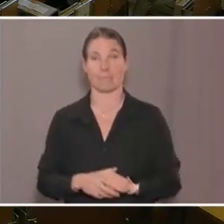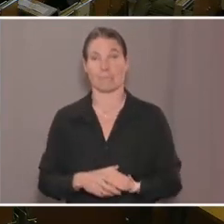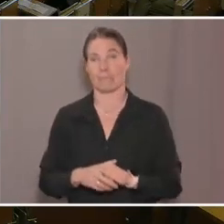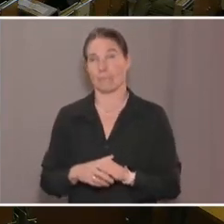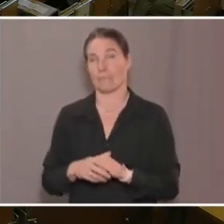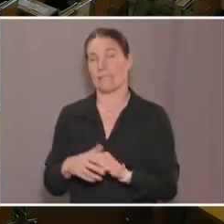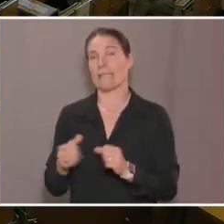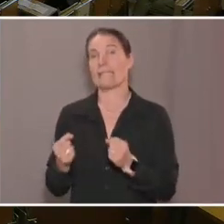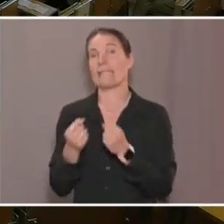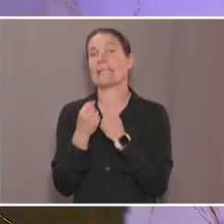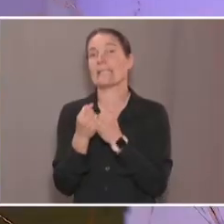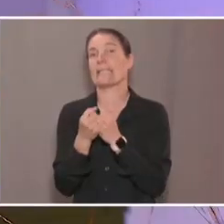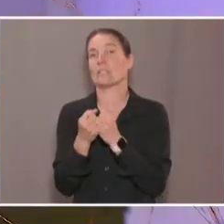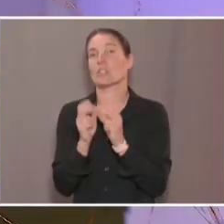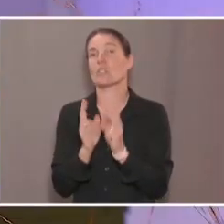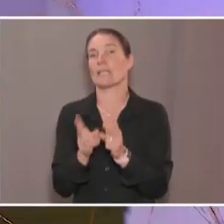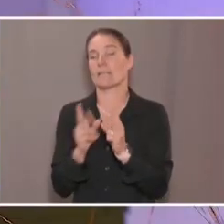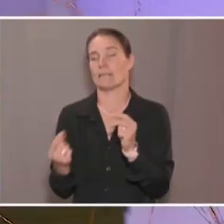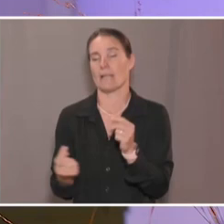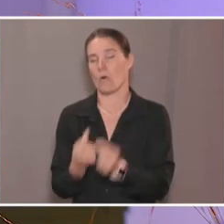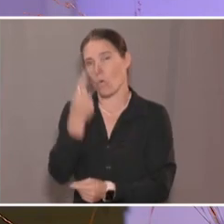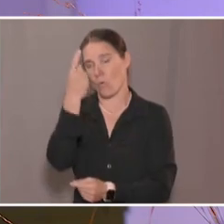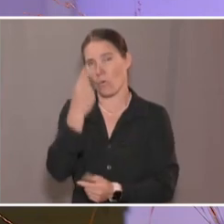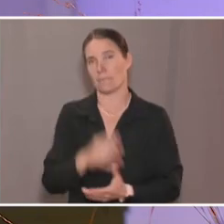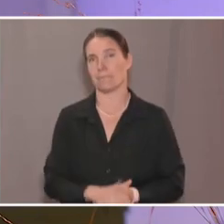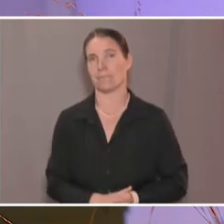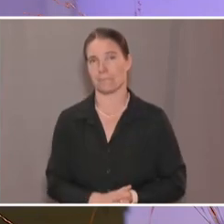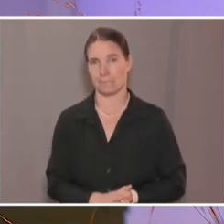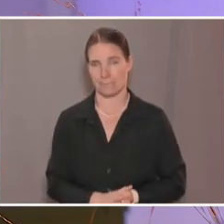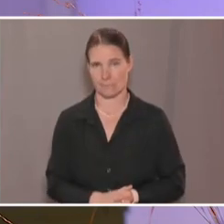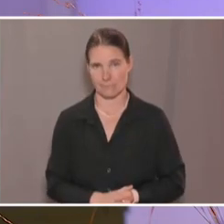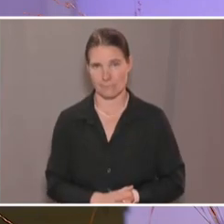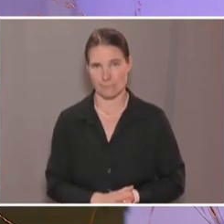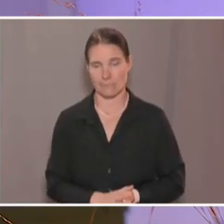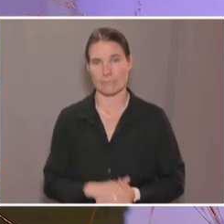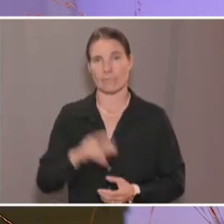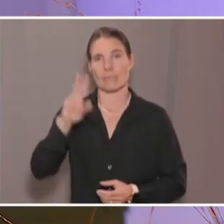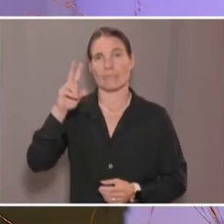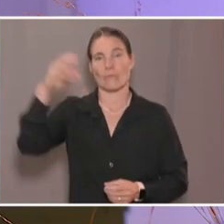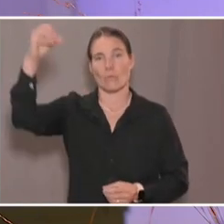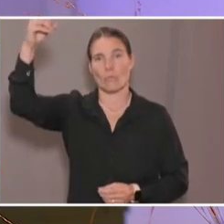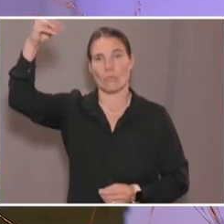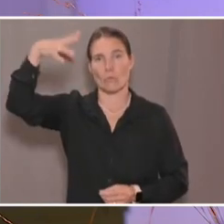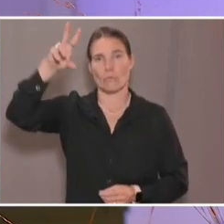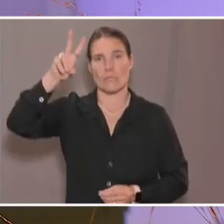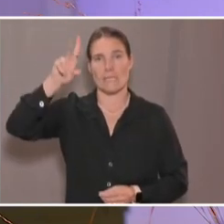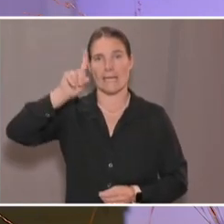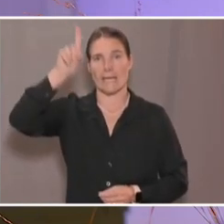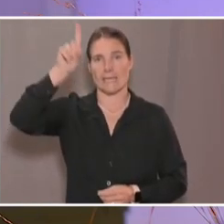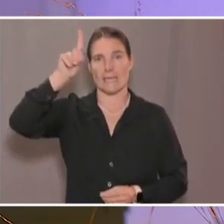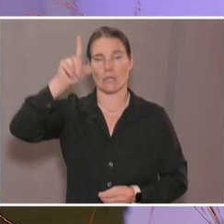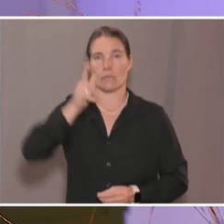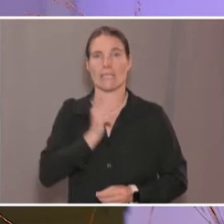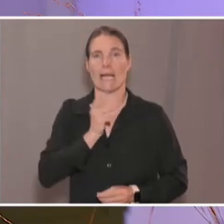hohen energetischen Standard hat. Ich denke da nur an die Photovoltaikanlage auf dem Dach für den